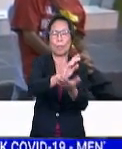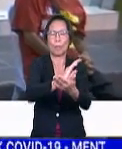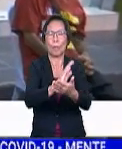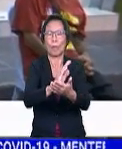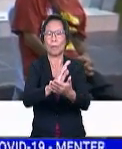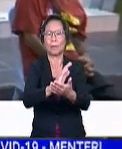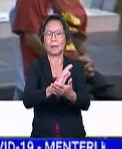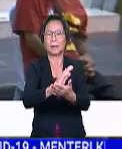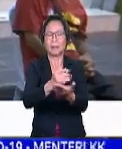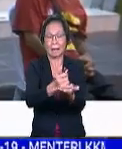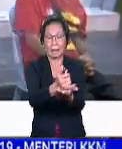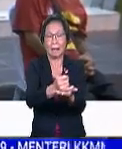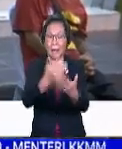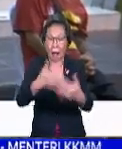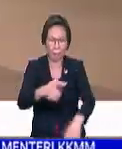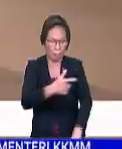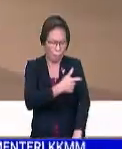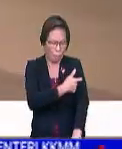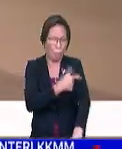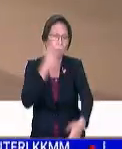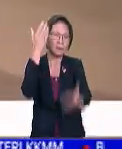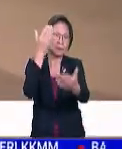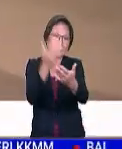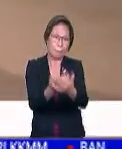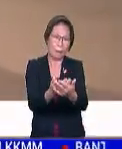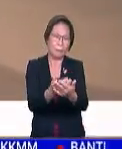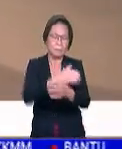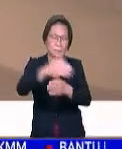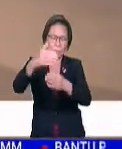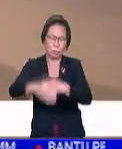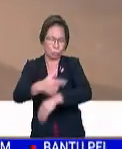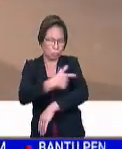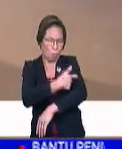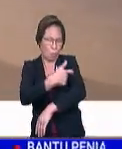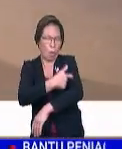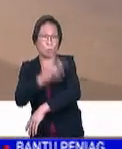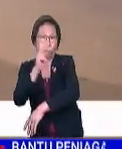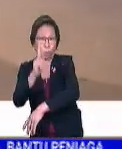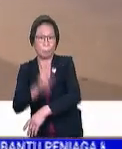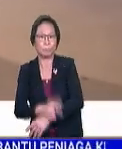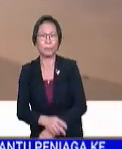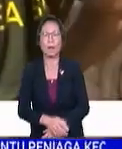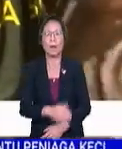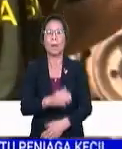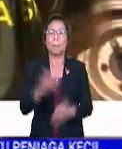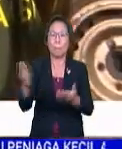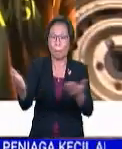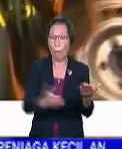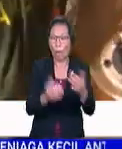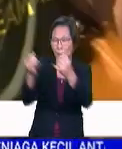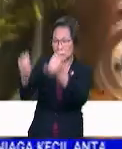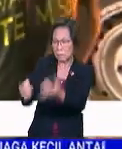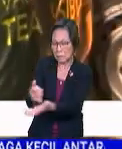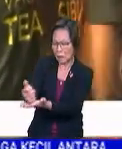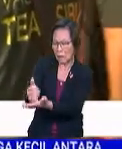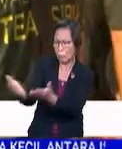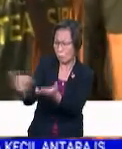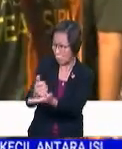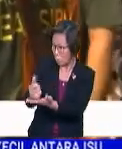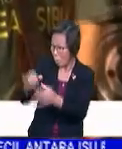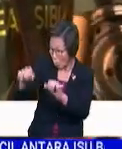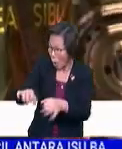sementara gelandangan sebelum dos pertama sehingga mereka selesai dua dos. Kedua, pihaknya membawa individu gelandangan yang